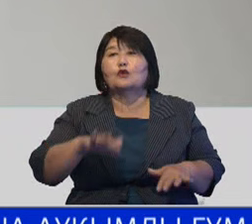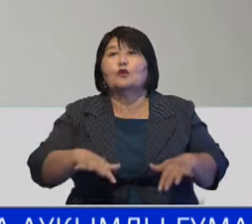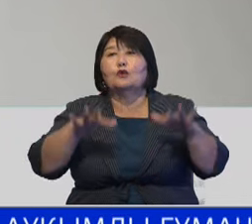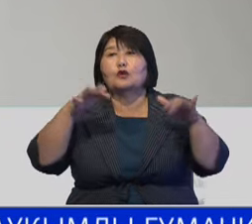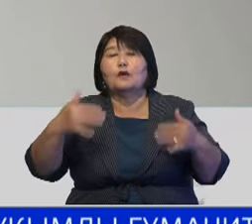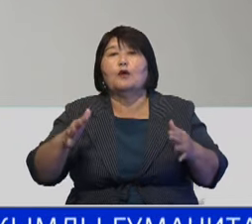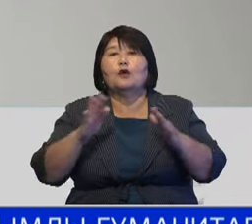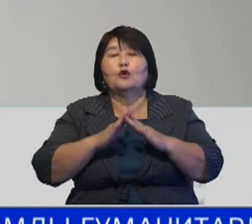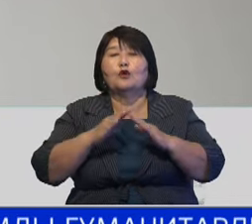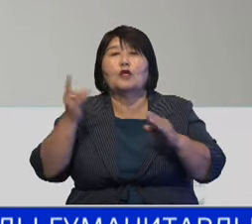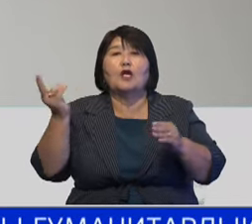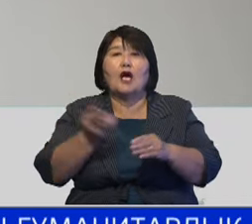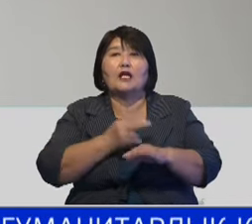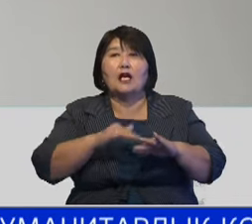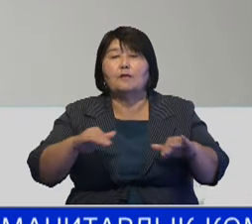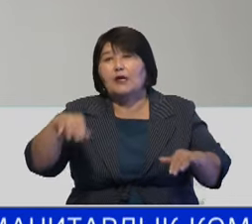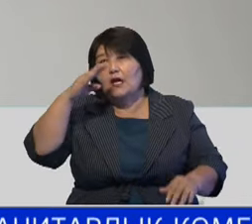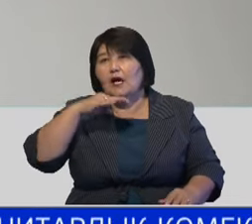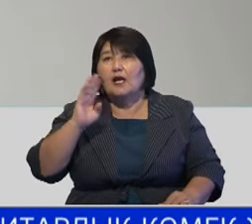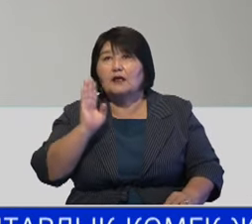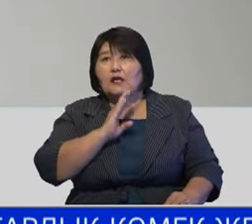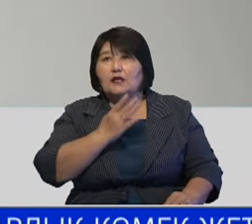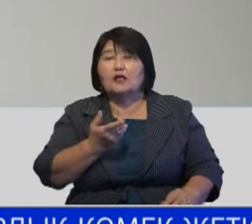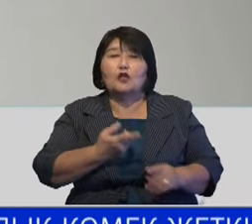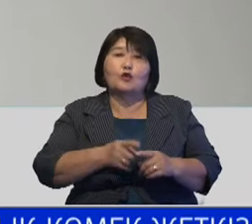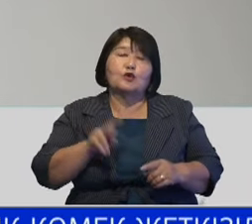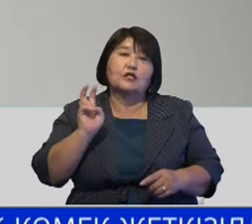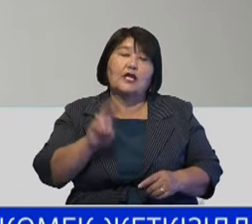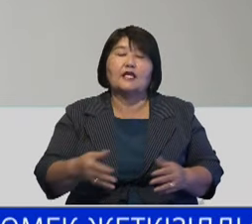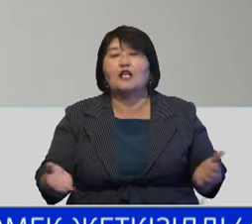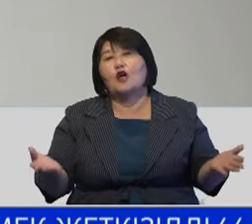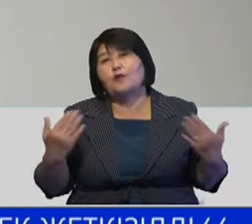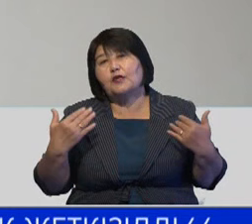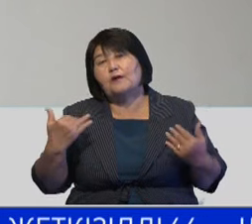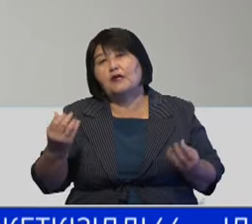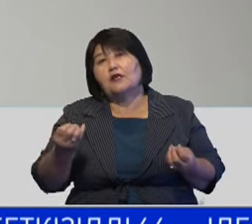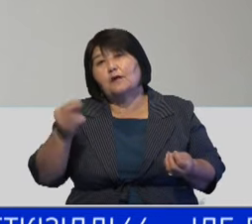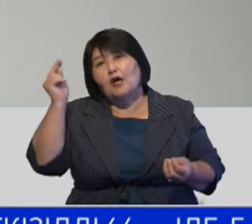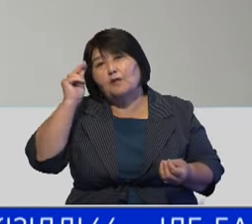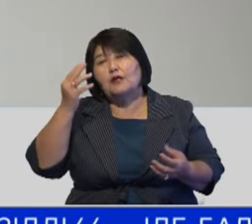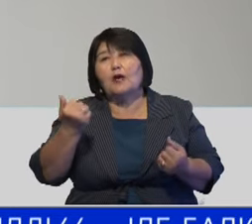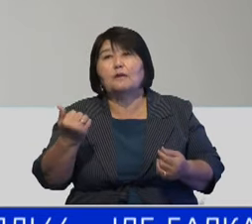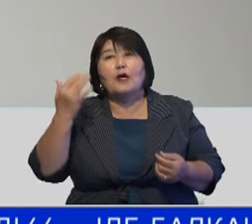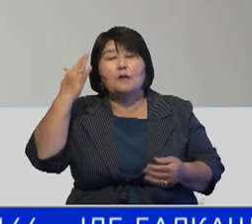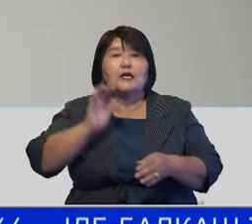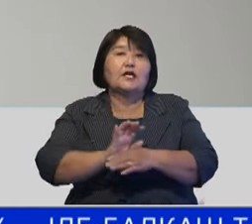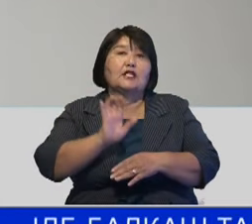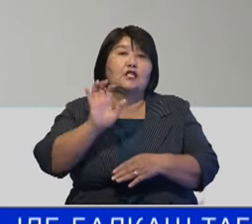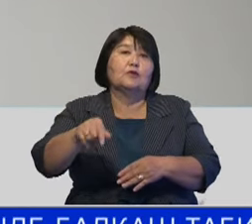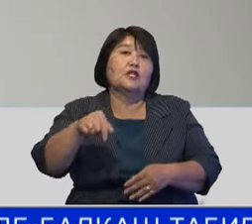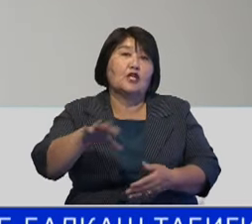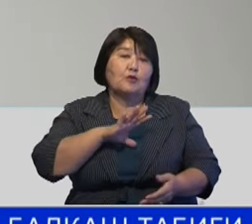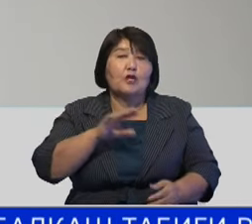үй күйлерінен айырылған балдар, ата-аналары барлығы. Осында келіп демалып, кішкене білім алсын деген мақсатта жіберілген